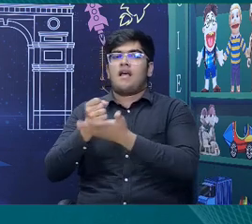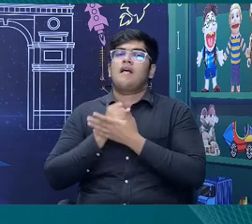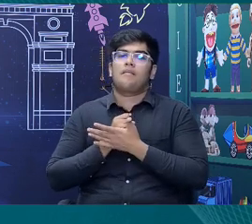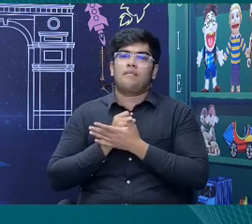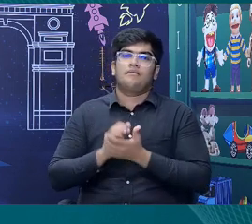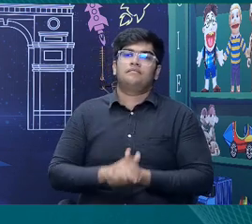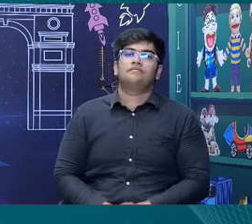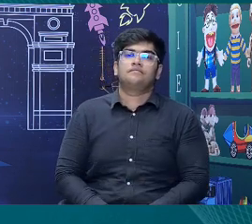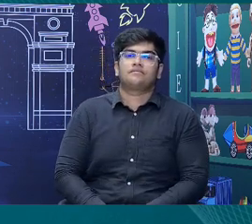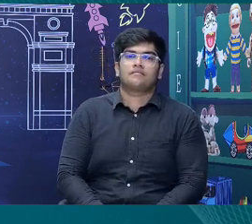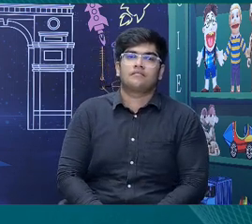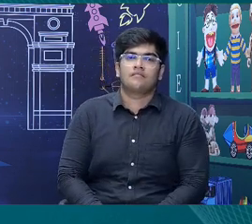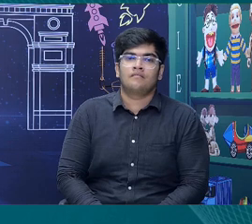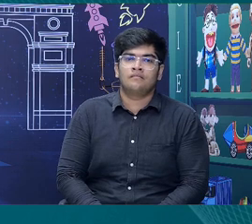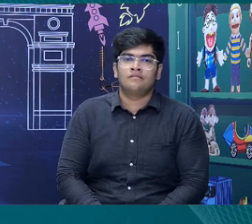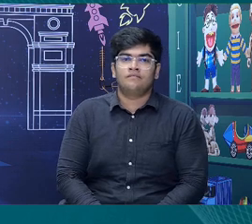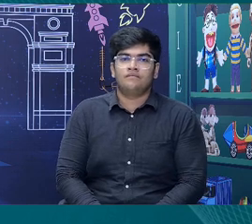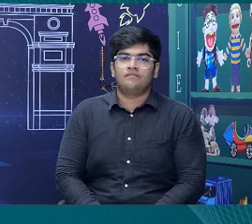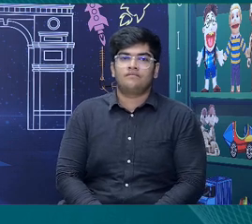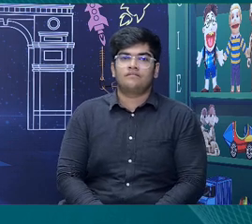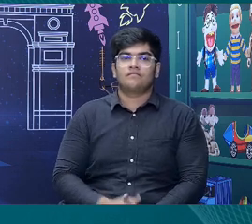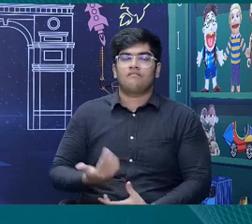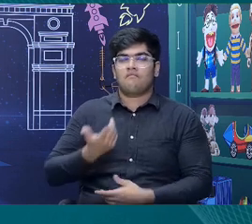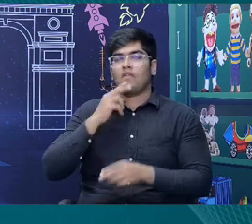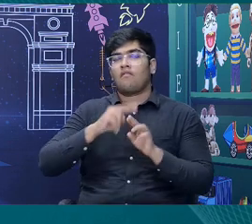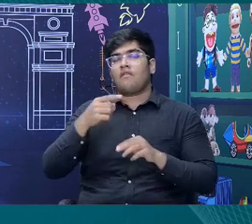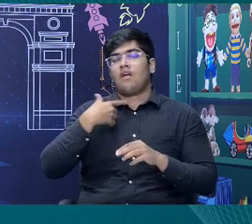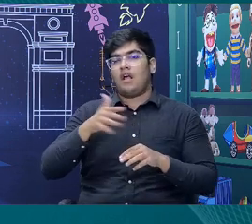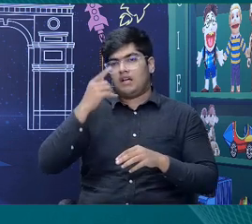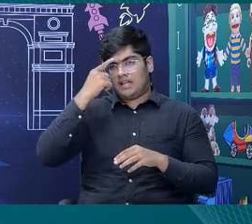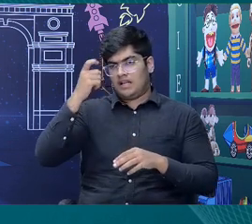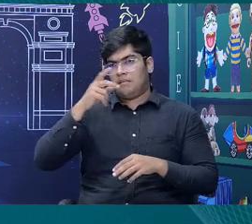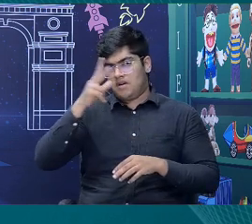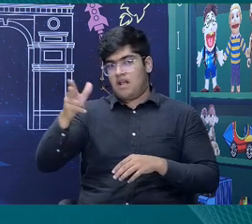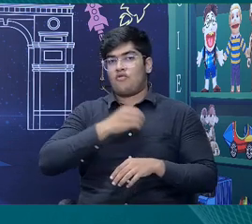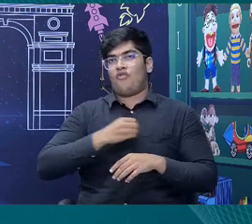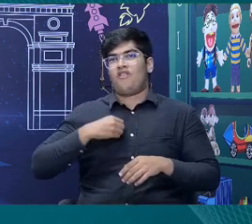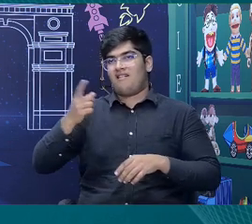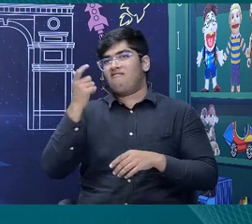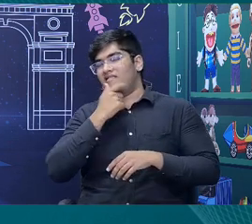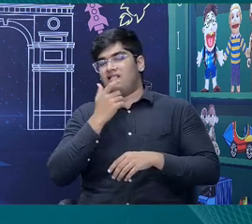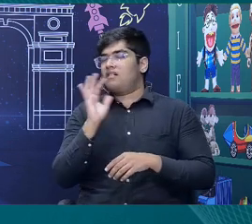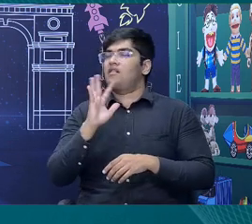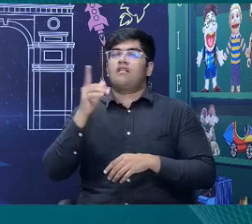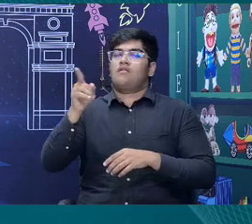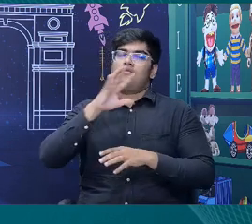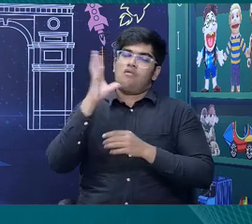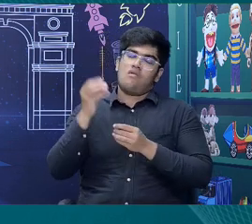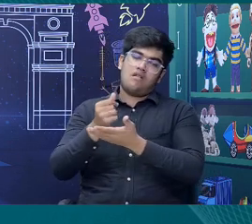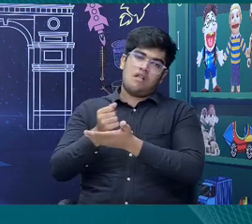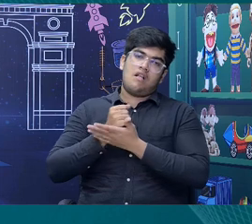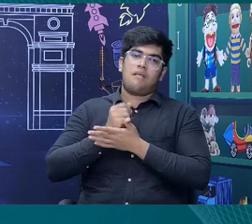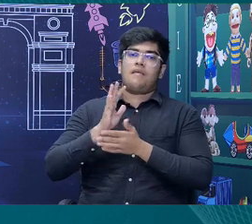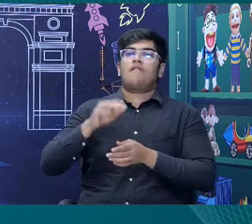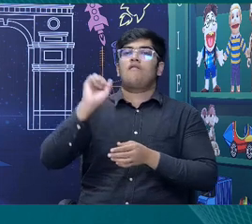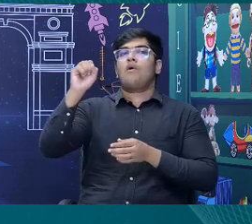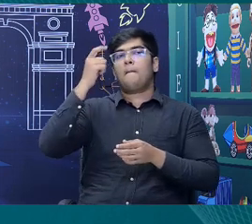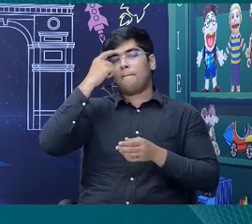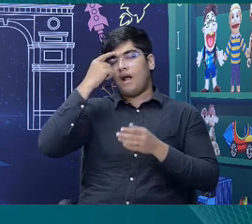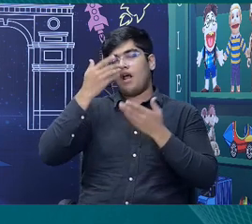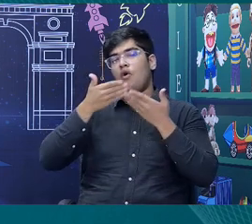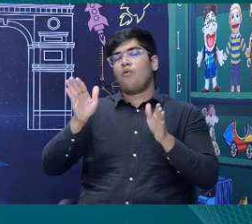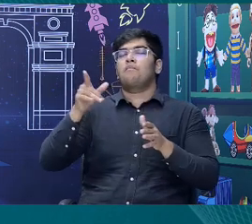कारणों की खिली उड़ाऊ मजाक उड़ाऊ या उसके पीछे गलत मीनिंग्स ढूंढूं जो थेरेपिस्ट है वो एक ओपन